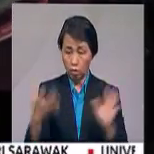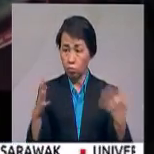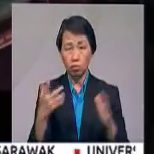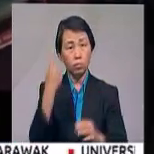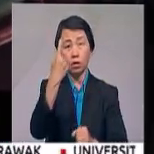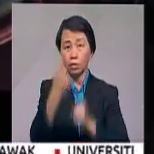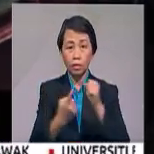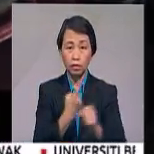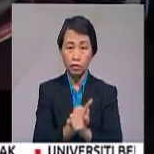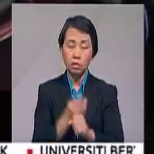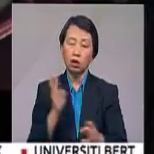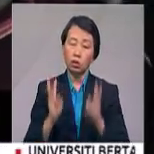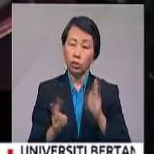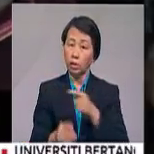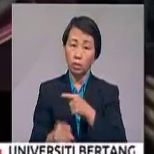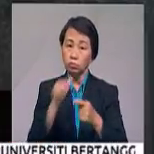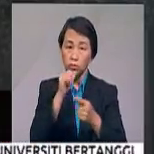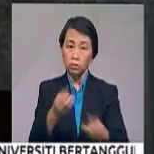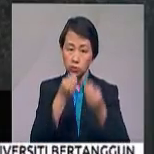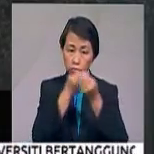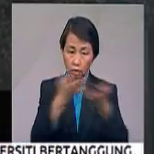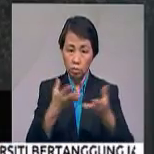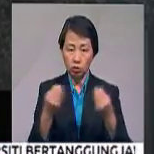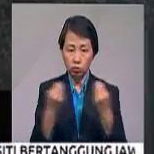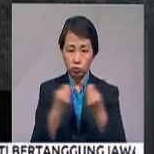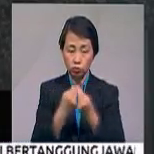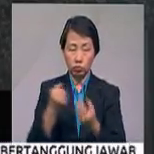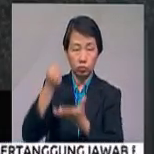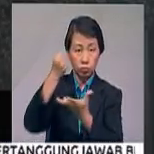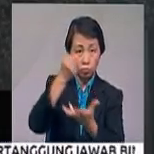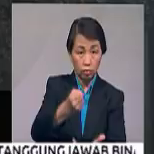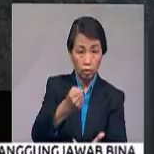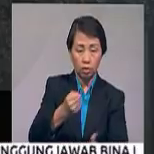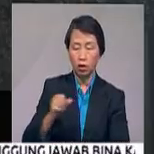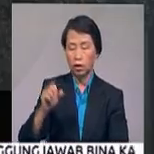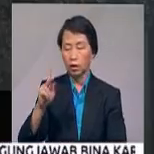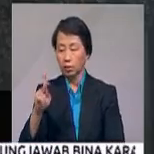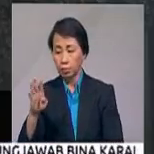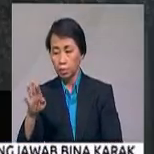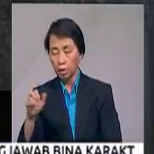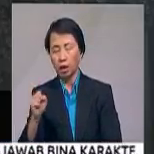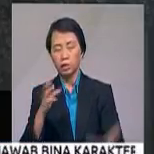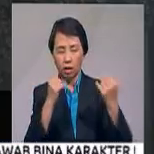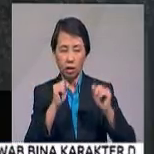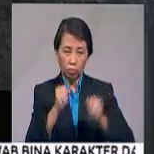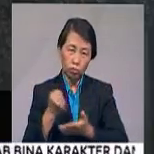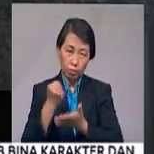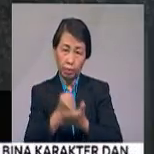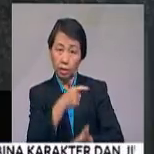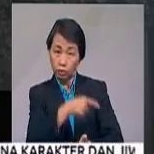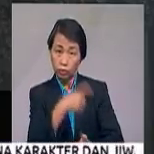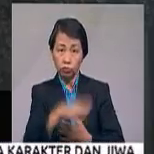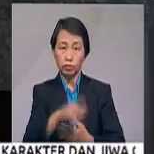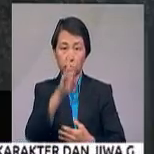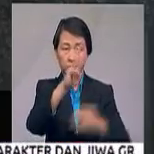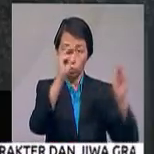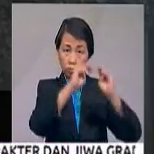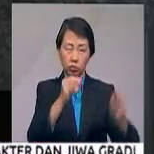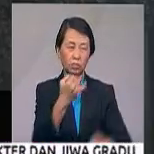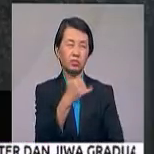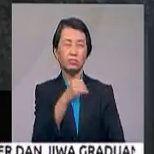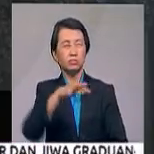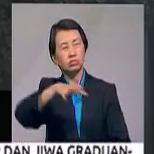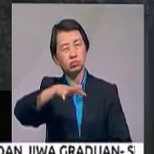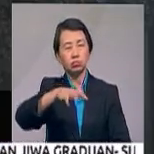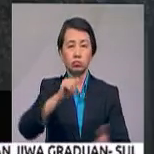setahun. Meskipun tidak mengumumkan jumlah peruntukan berkenaan, Syed Saddiq berharap dapat membantu Hafiz selepas dua musim yang kurang